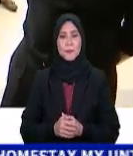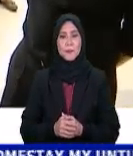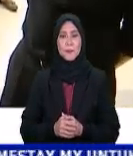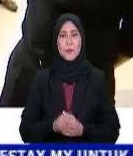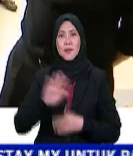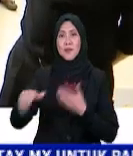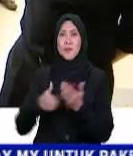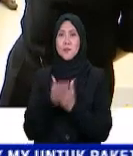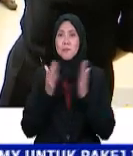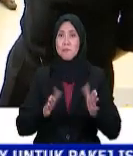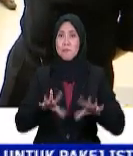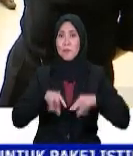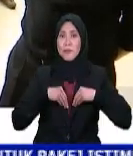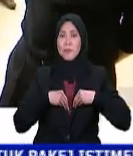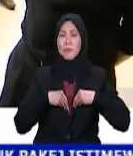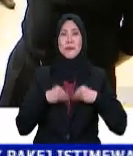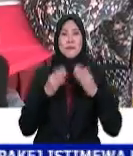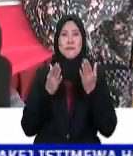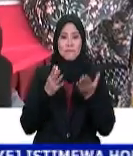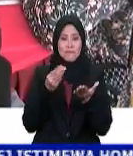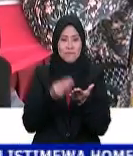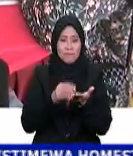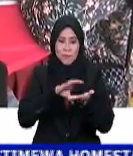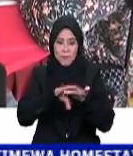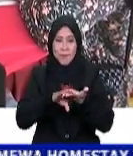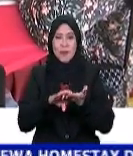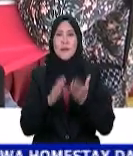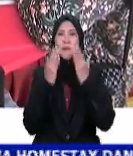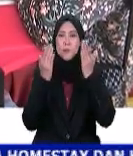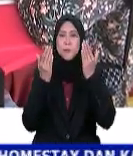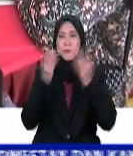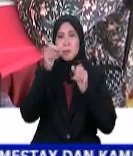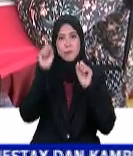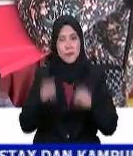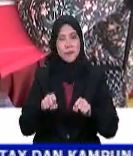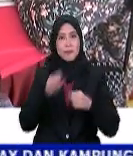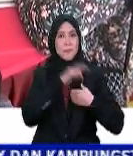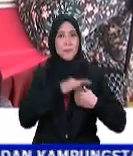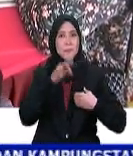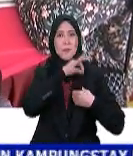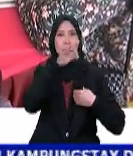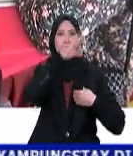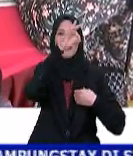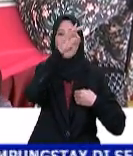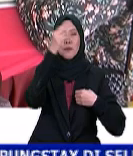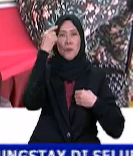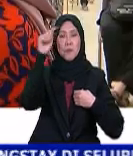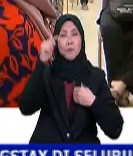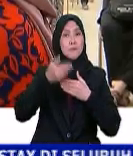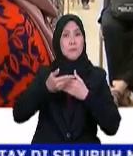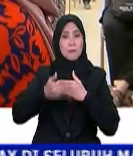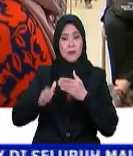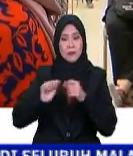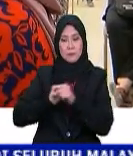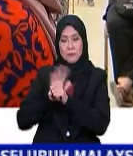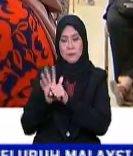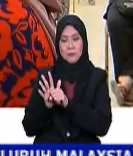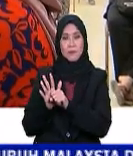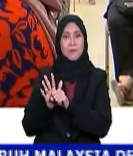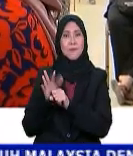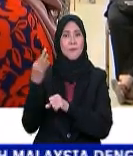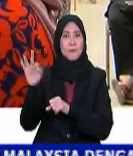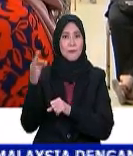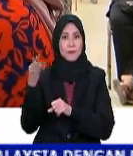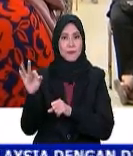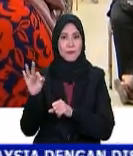Rata-rata penerima bersyukur kewujudan program ini yang sudah pasti membangkitkan semula semangat mereka selepas terkesan akibat